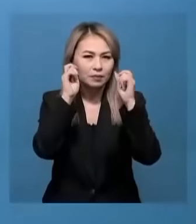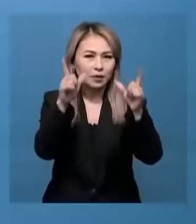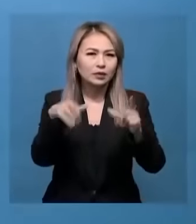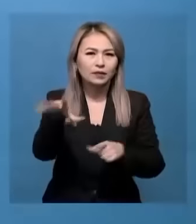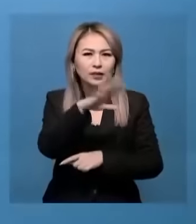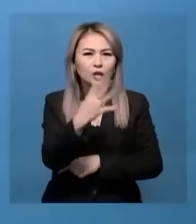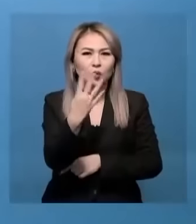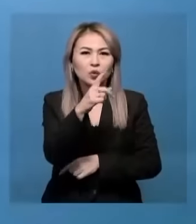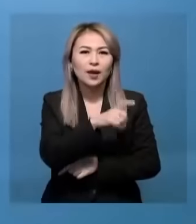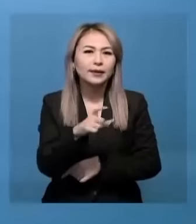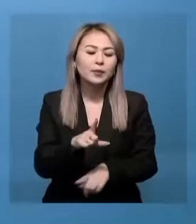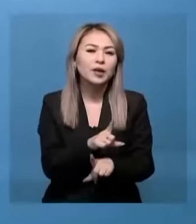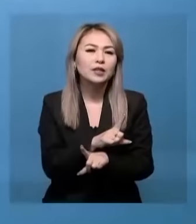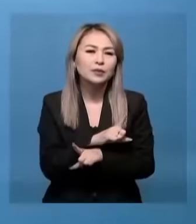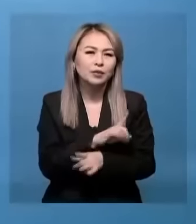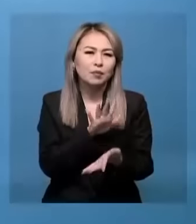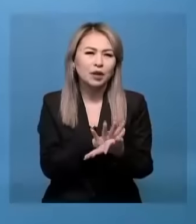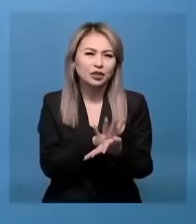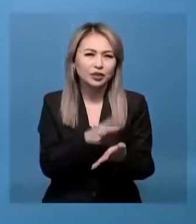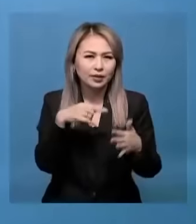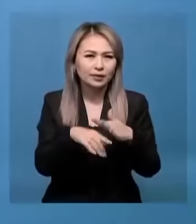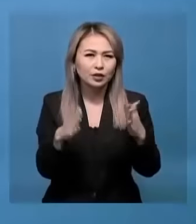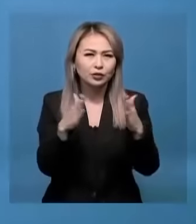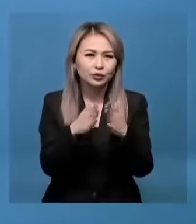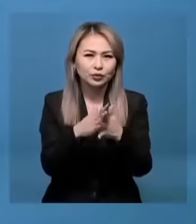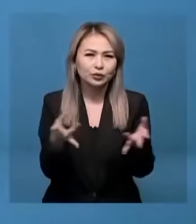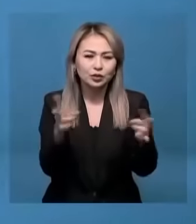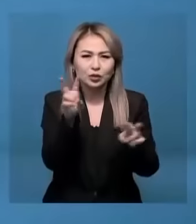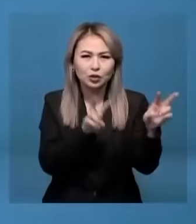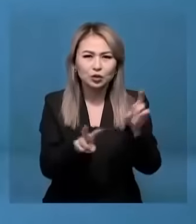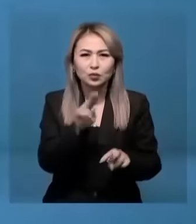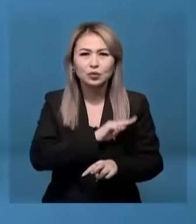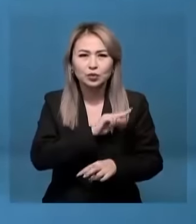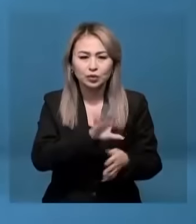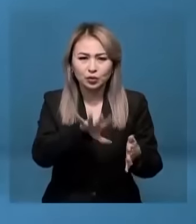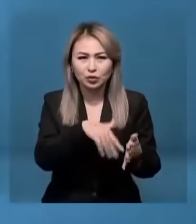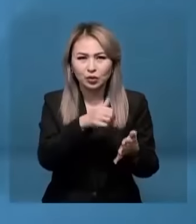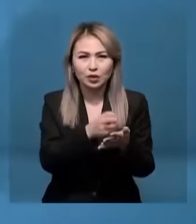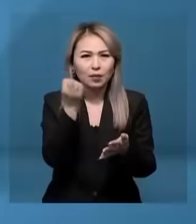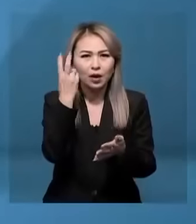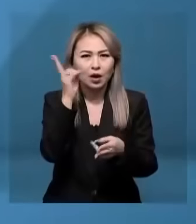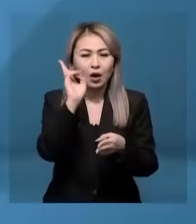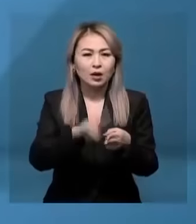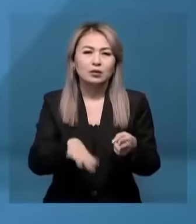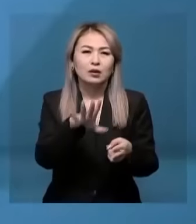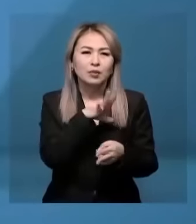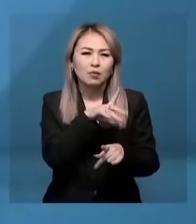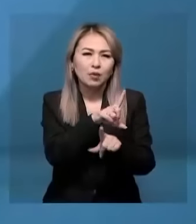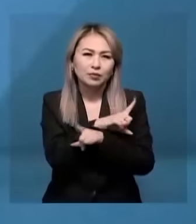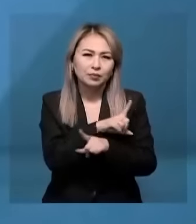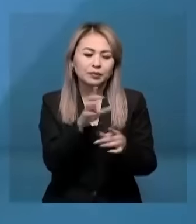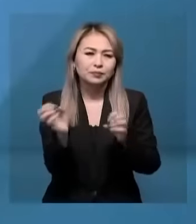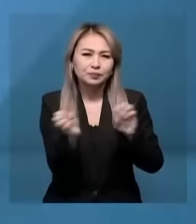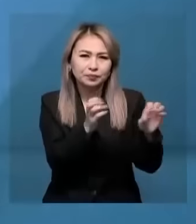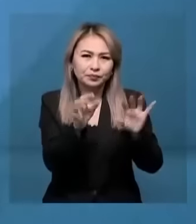техногендік сипаттағы апаттан 4 адам қаза тапты. Балшық астында қалған үйдің тұрғындарын іздеу жұмыстары түске таман аяқталды. Марқұмдардың